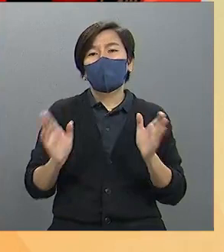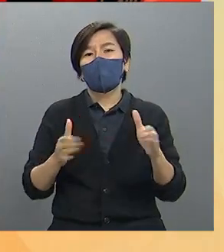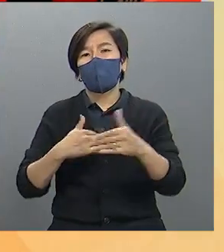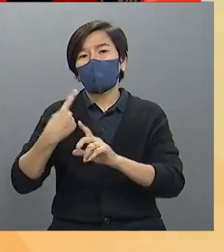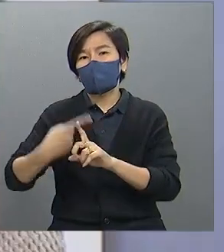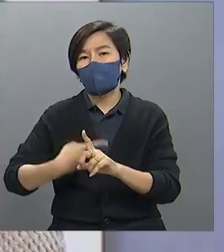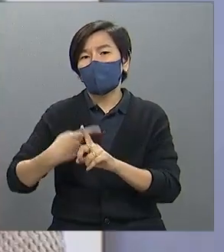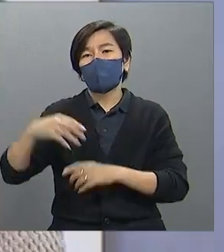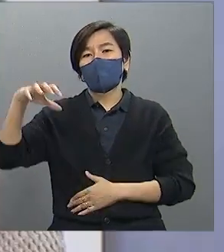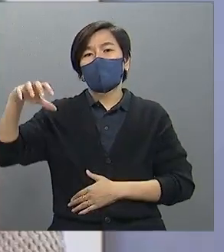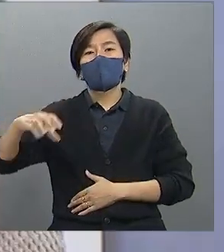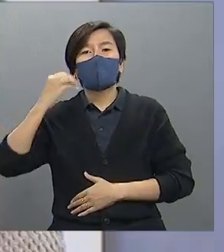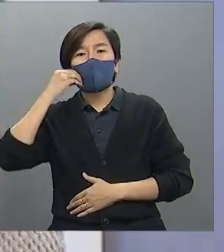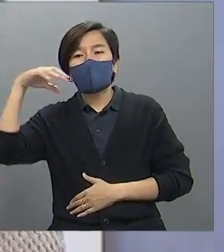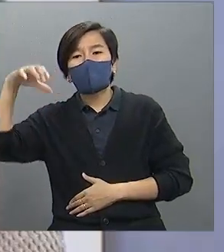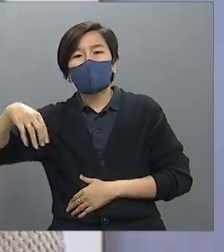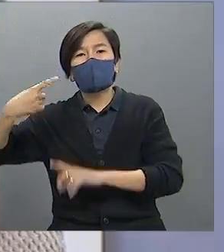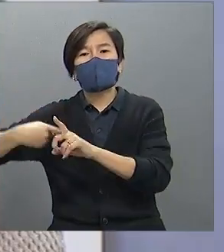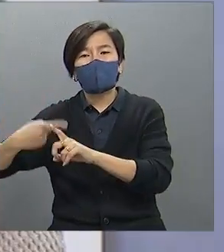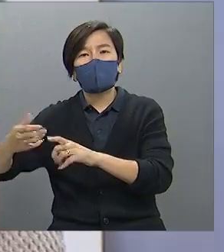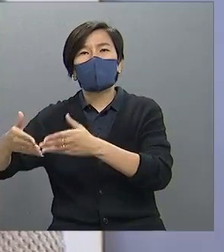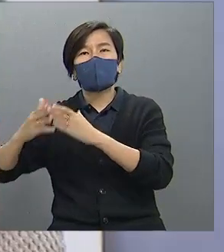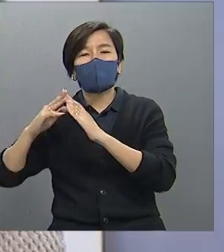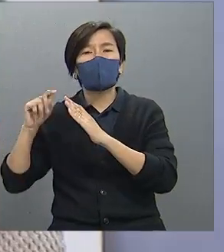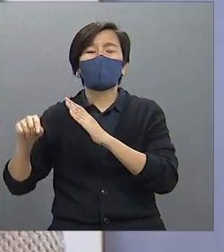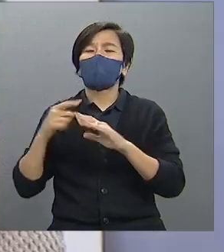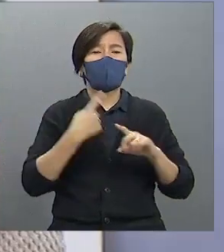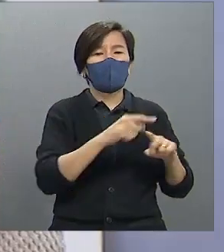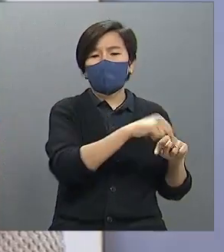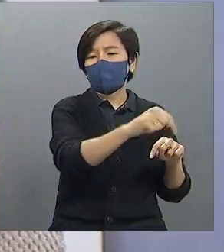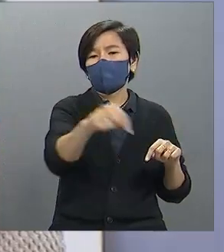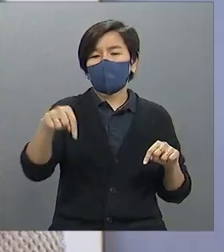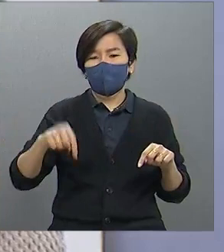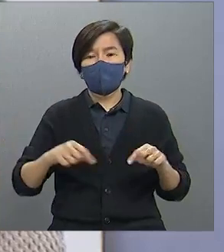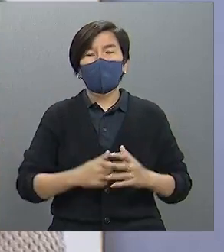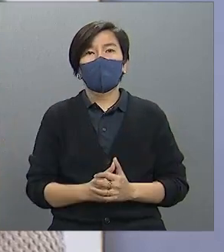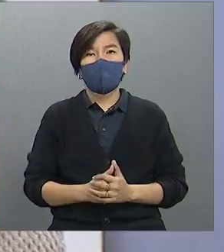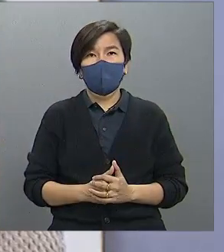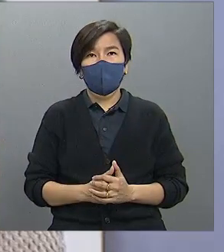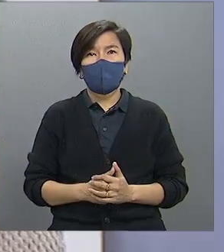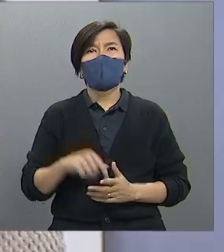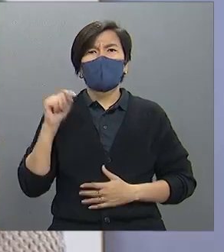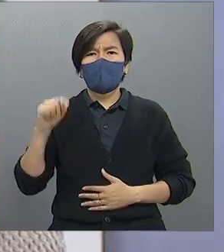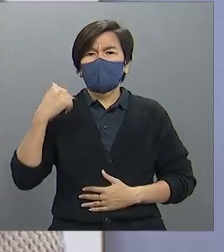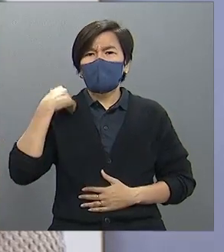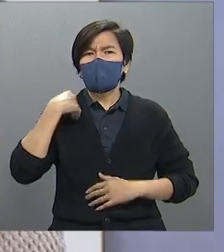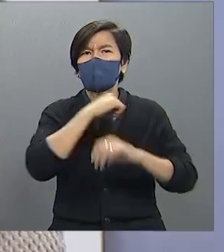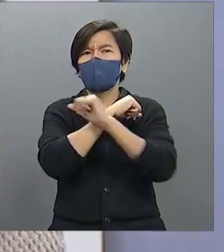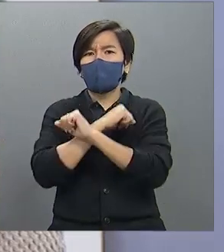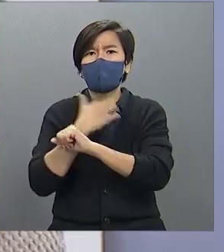ู่แต่ในกรอนีนี้ทาง Resort ทางโรงแรมบอกว่าเรามีทุกอย่างหมดเลย แต่มัไม่ทำงาน